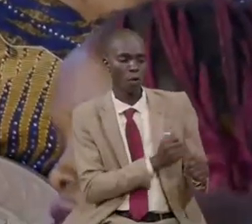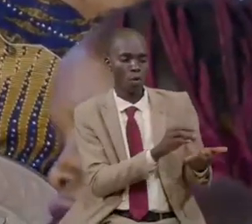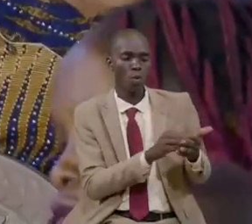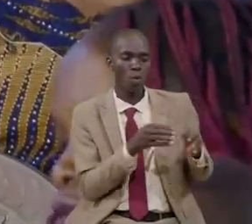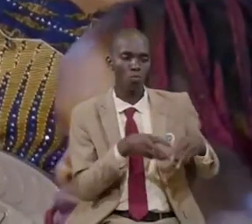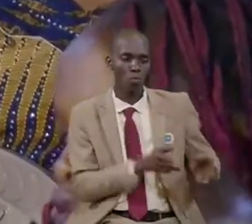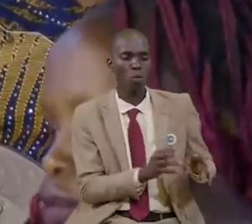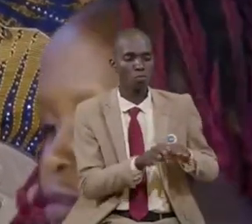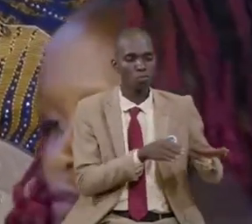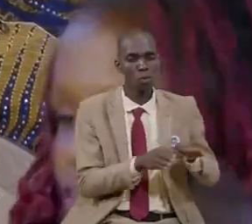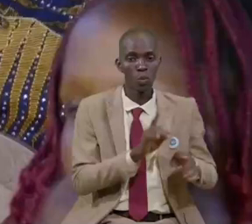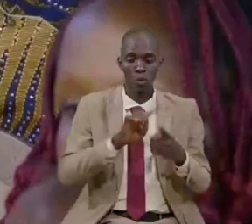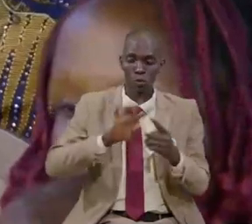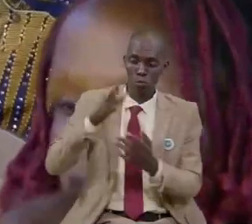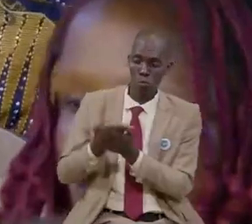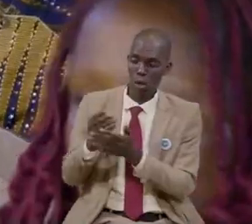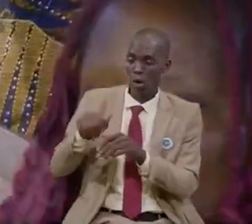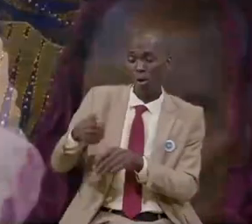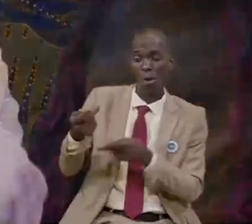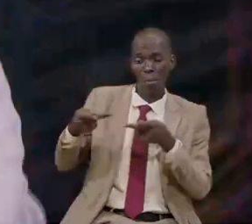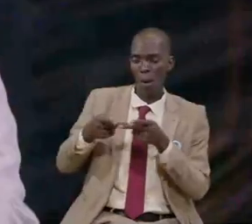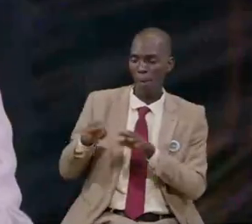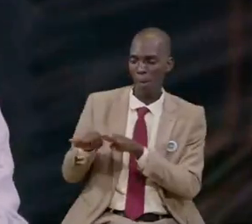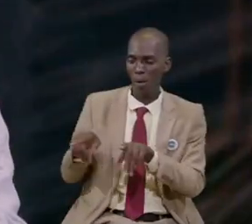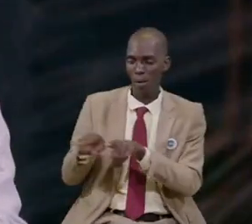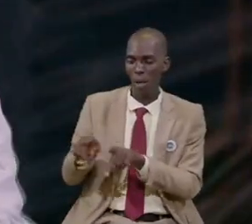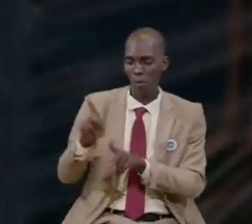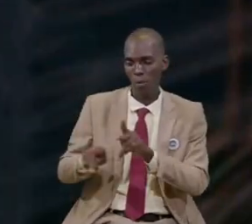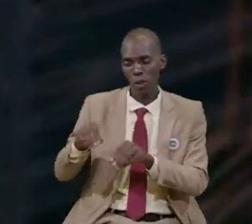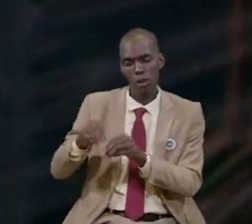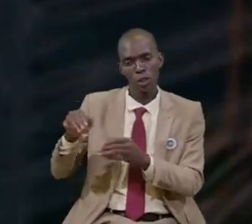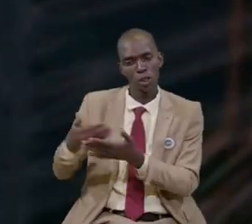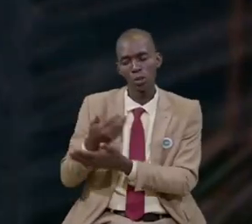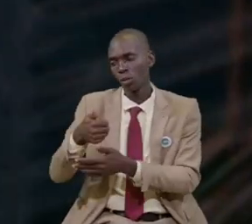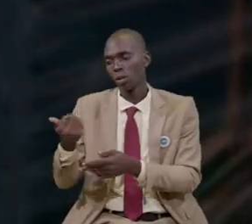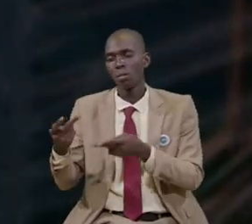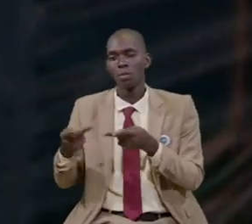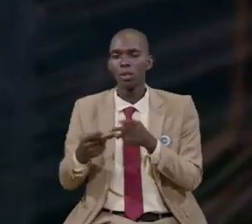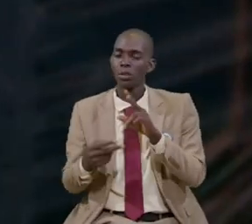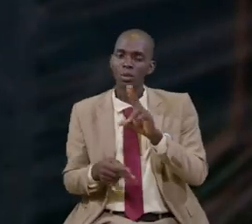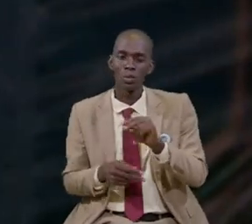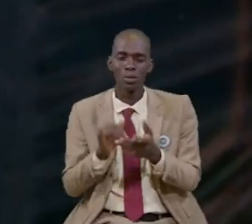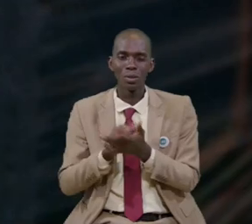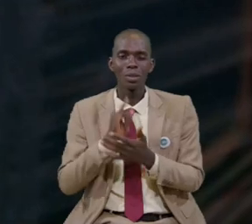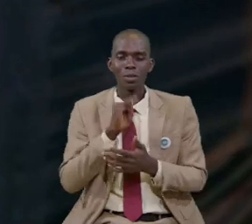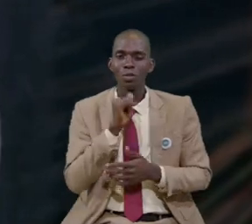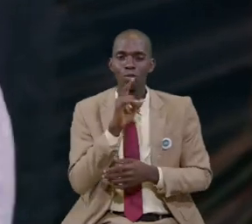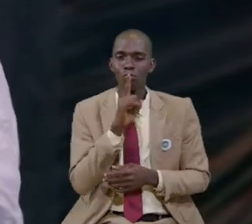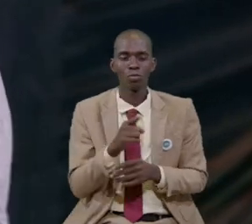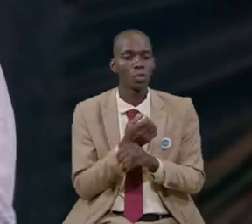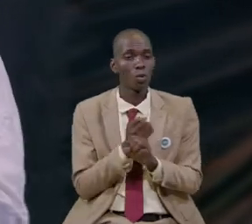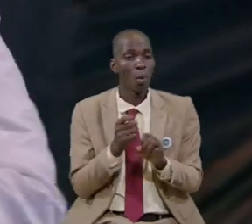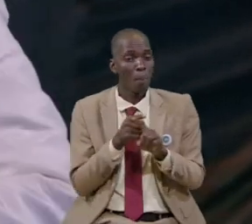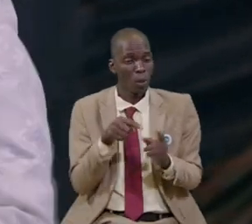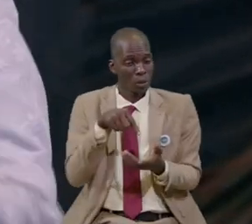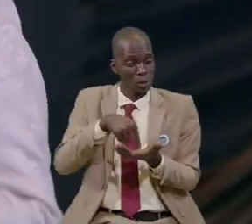se comporte comme les gens de ce lieu. Ça, ce n'est pas le salut. Mais ces gens-là, ils avaient la joie du salut. Ces